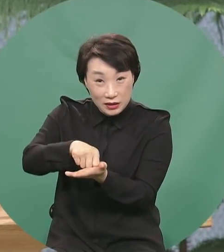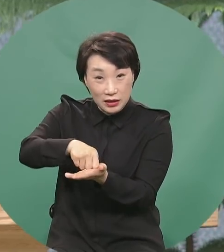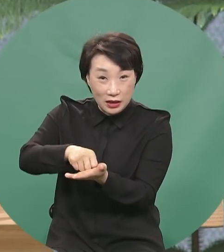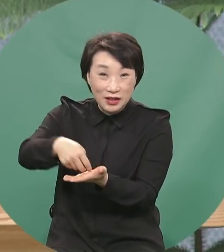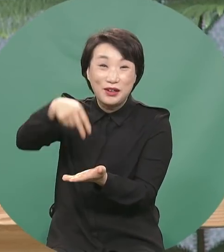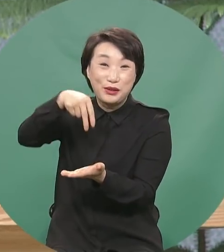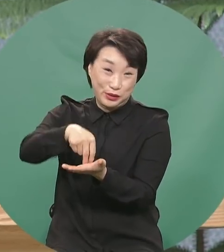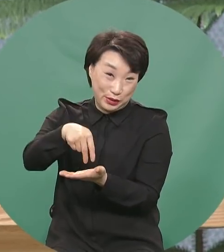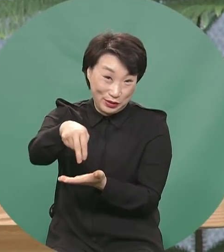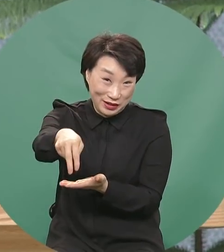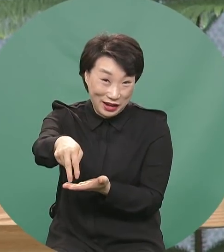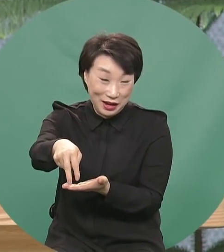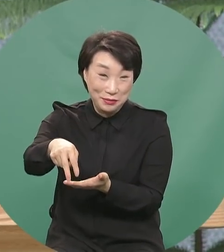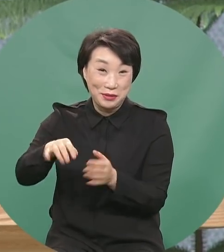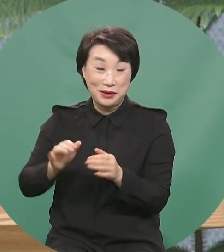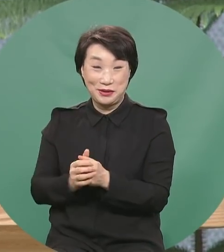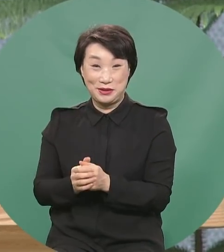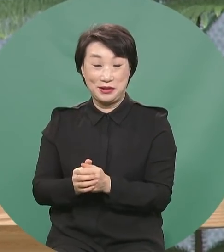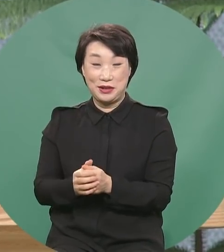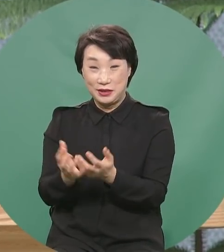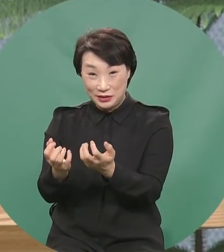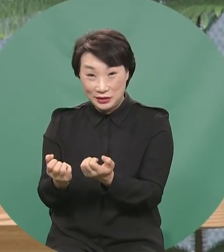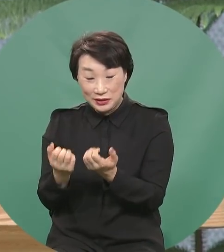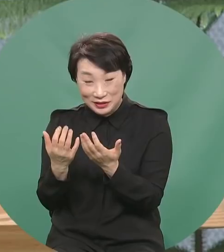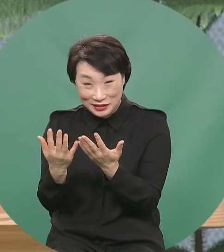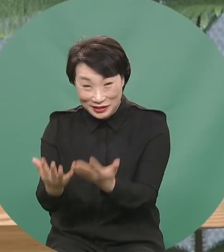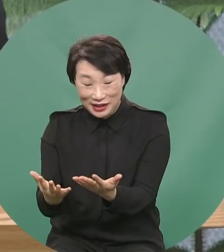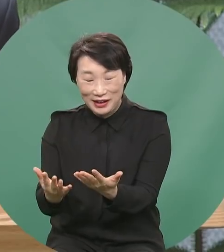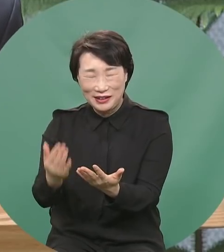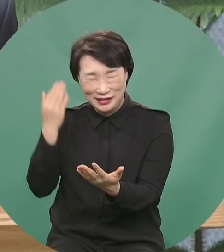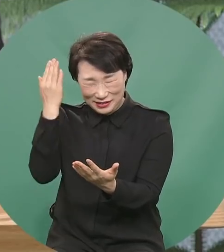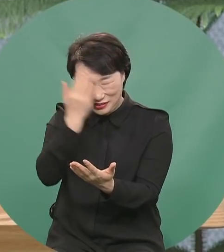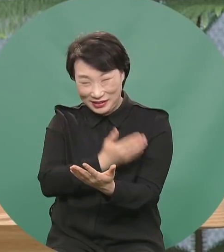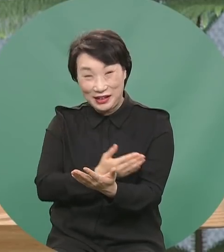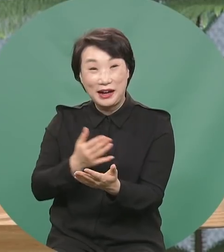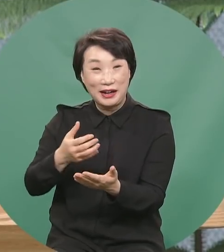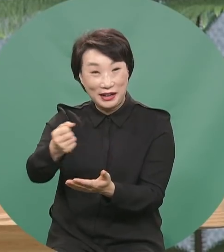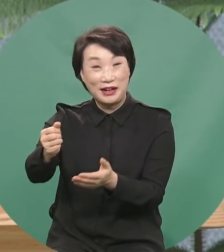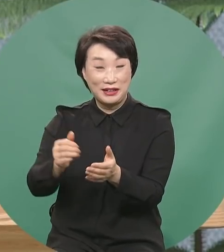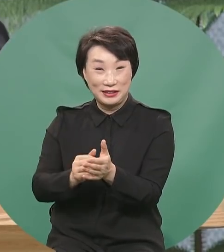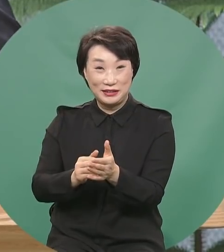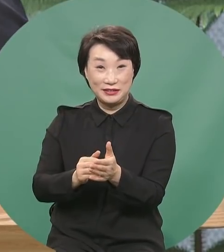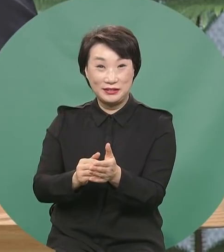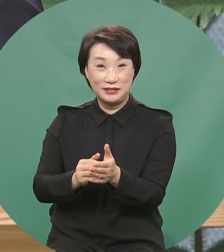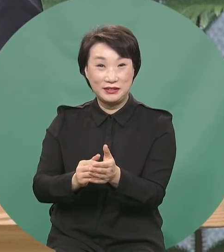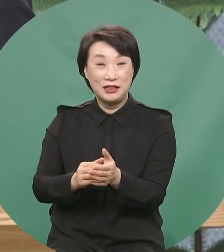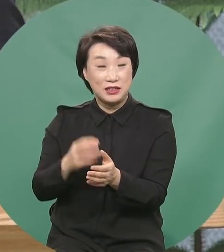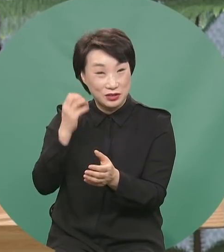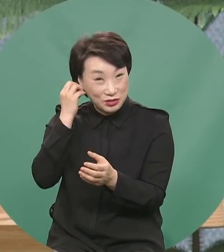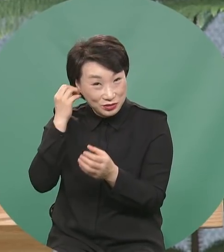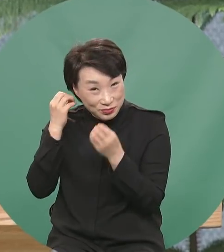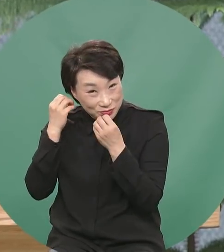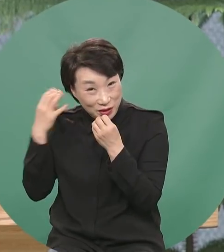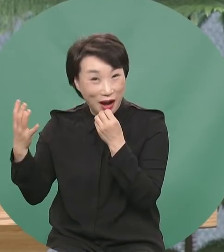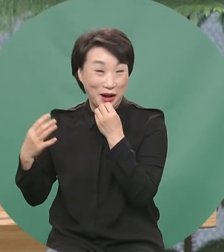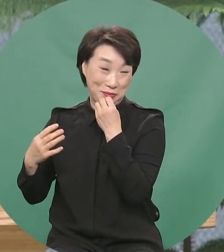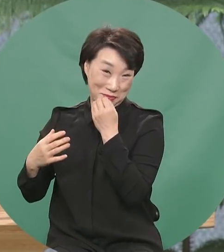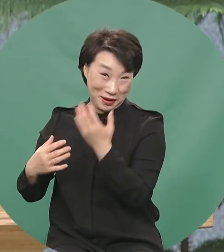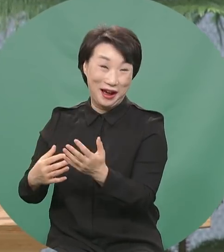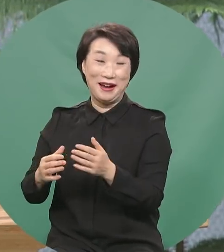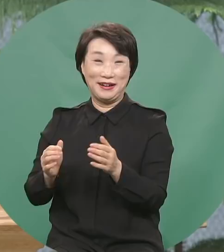안진뱅이가 걸으며 나환 자가 깨끗함을 받으며 귀멍어리가